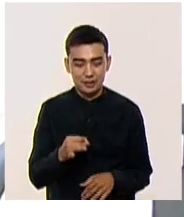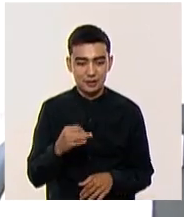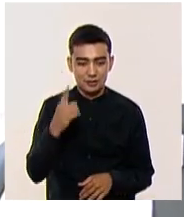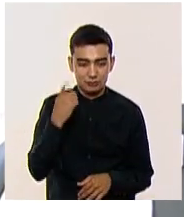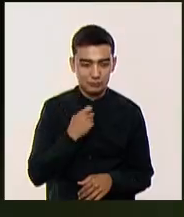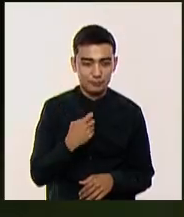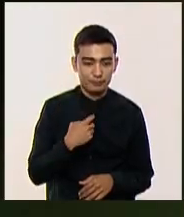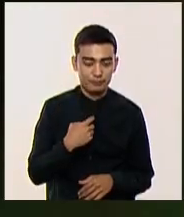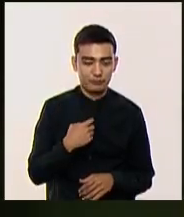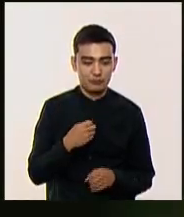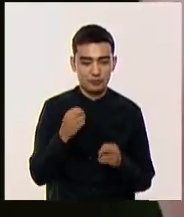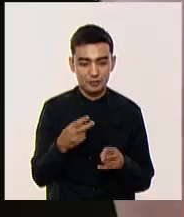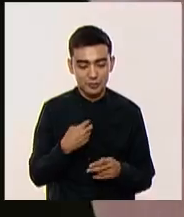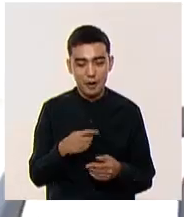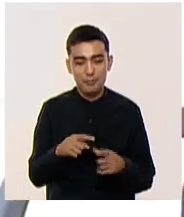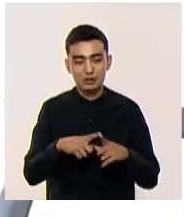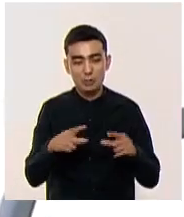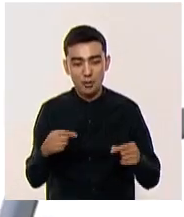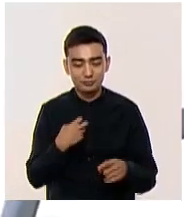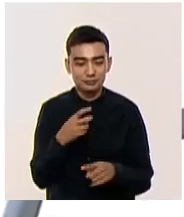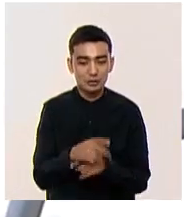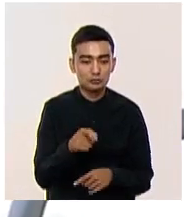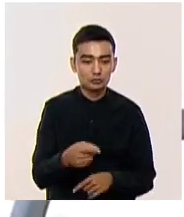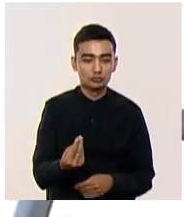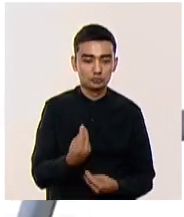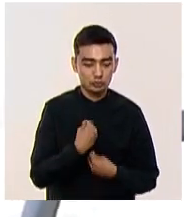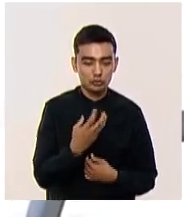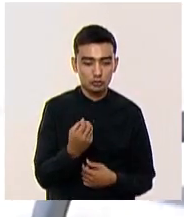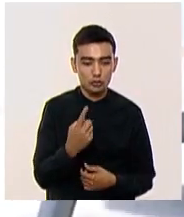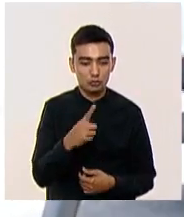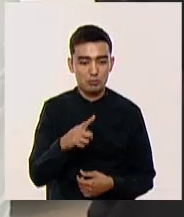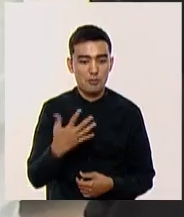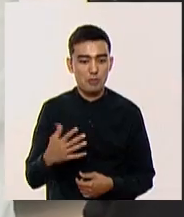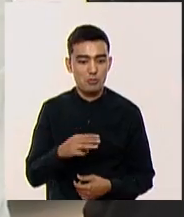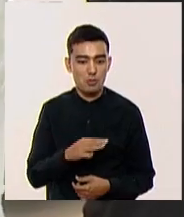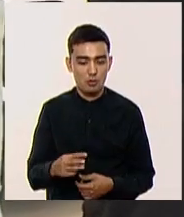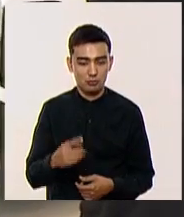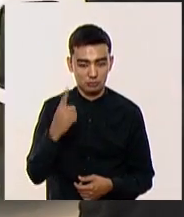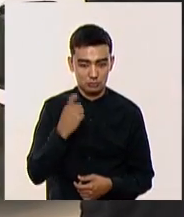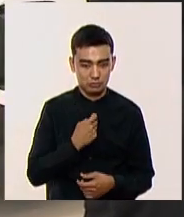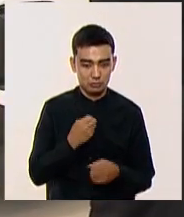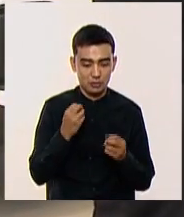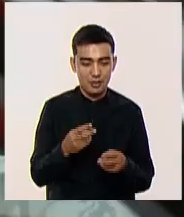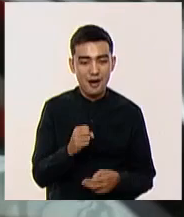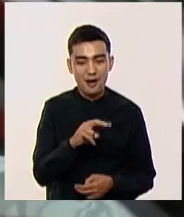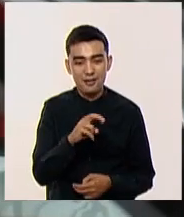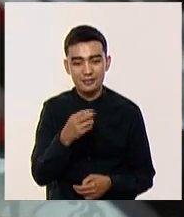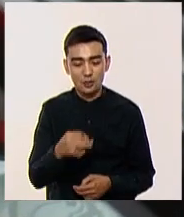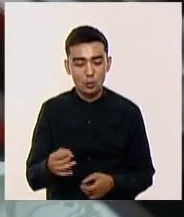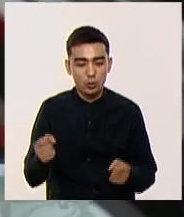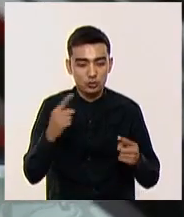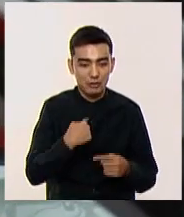я его так назвал. Прихожу забирать письмо от него, то есть вы мне должны еще 1,5 миллиона. То есть. Позже Алексей узнал, что он не